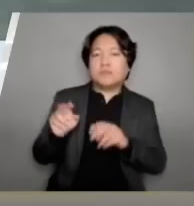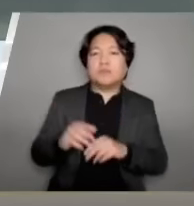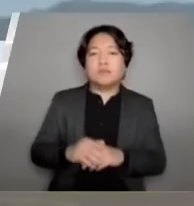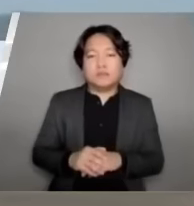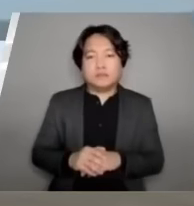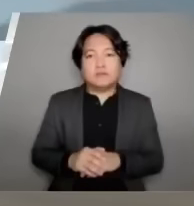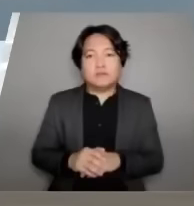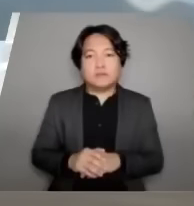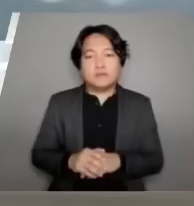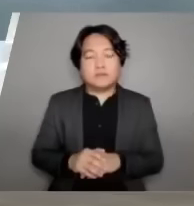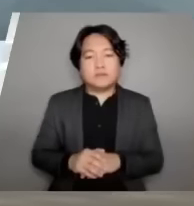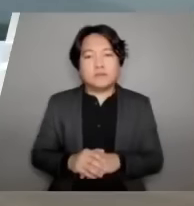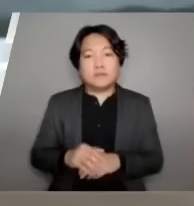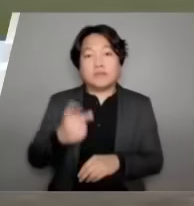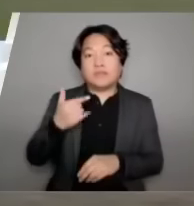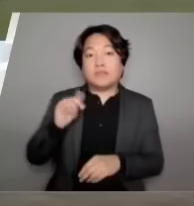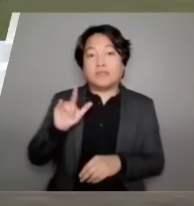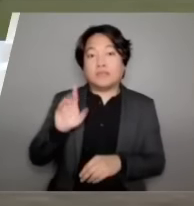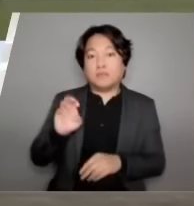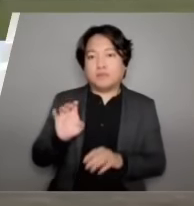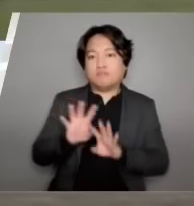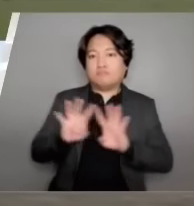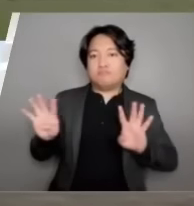nagpakitang gilas din ng mga air assets ng Air Force,